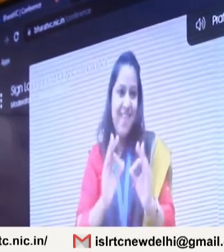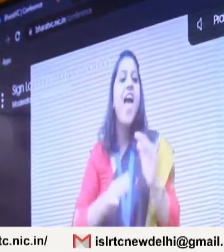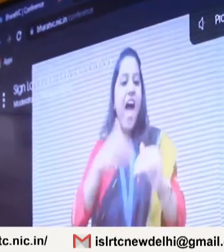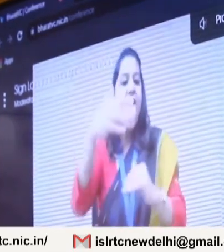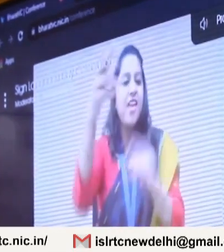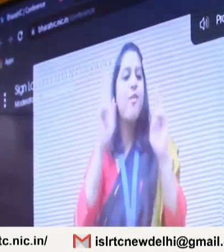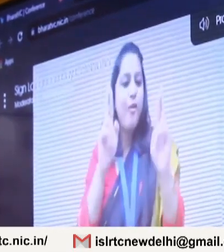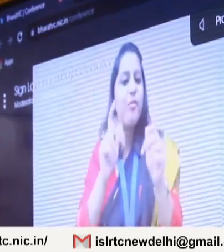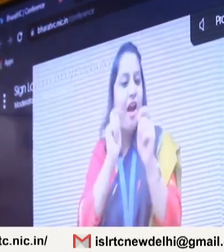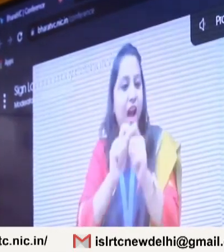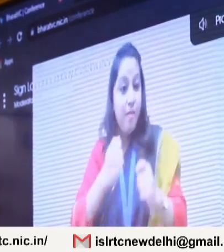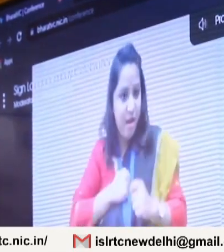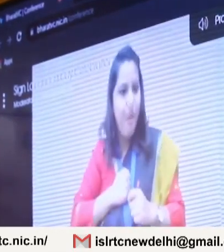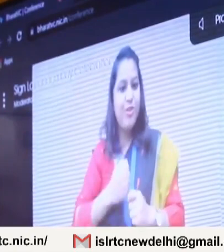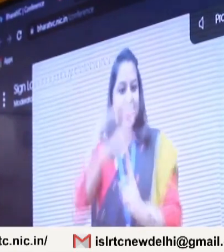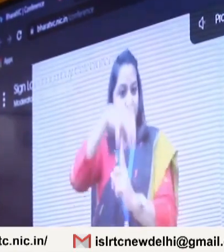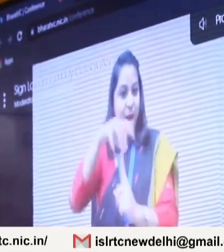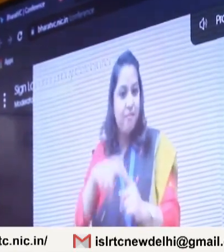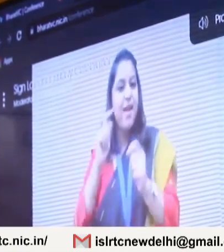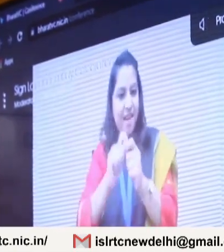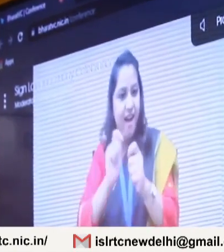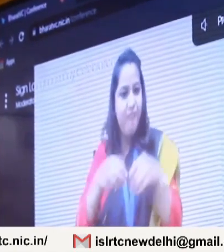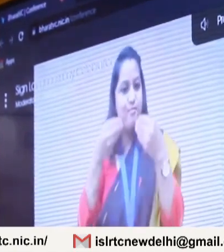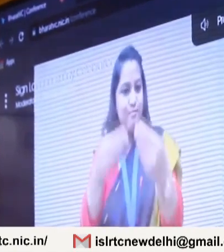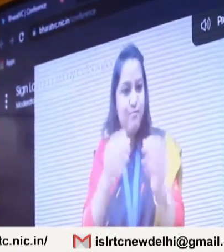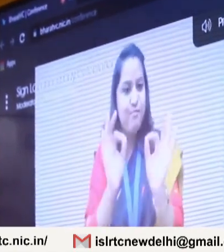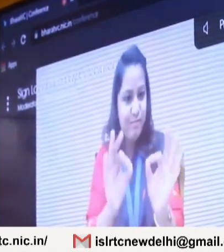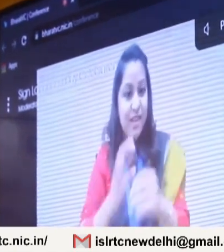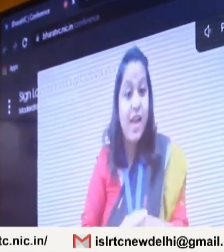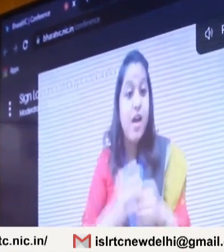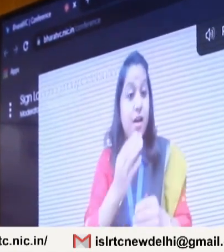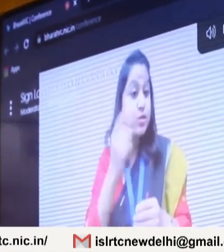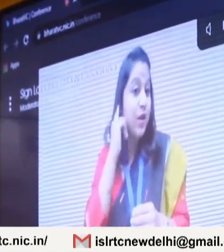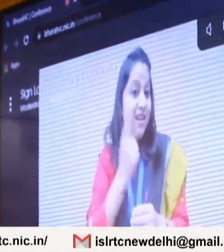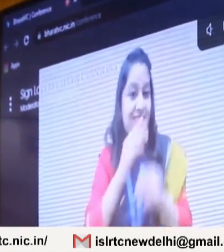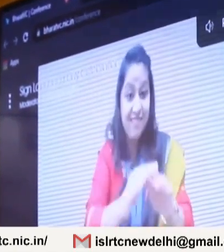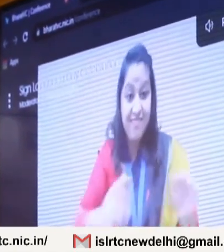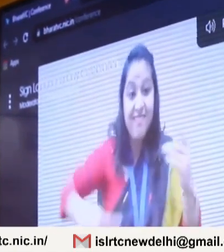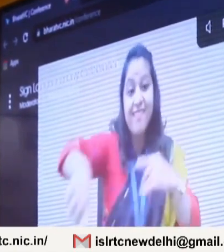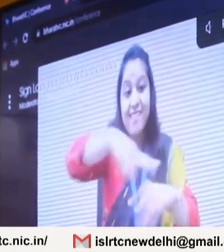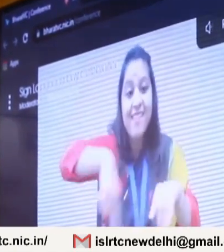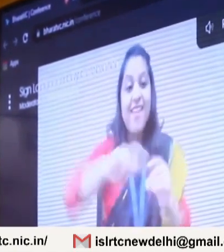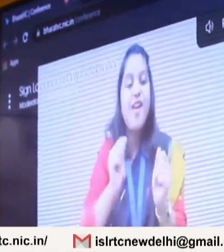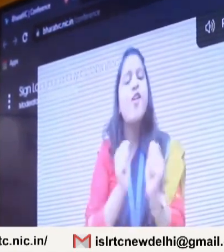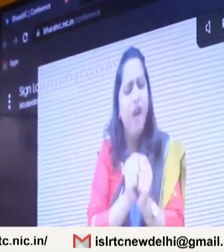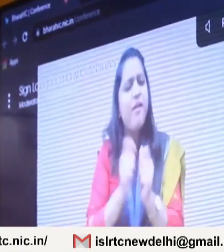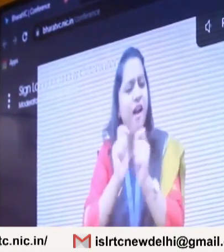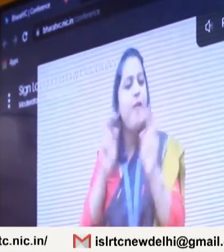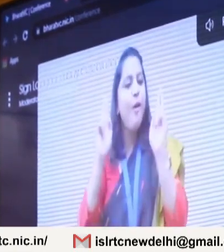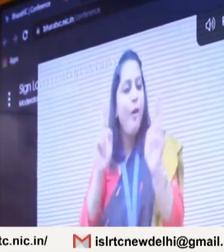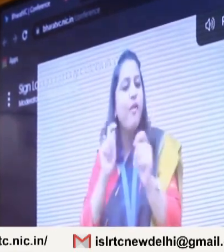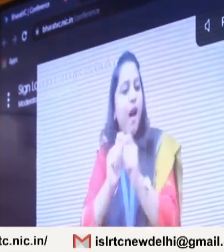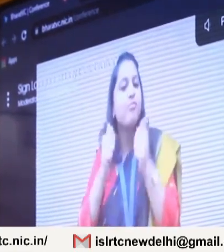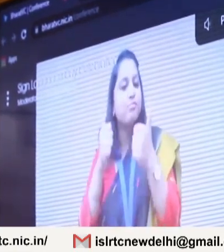हमारे डिपार्टमेंट के द्वारा 50 लाख हमारे जो श्रवण बाधित बच्चे हैं और उसके लिए हम लोग और भी काम करेंगे।